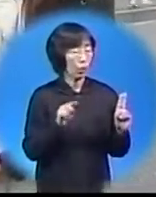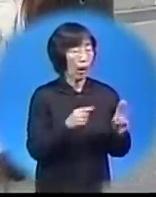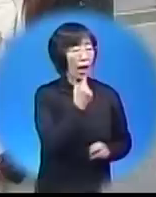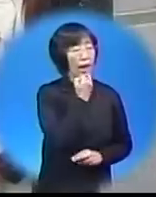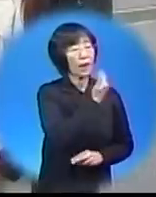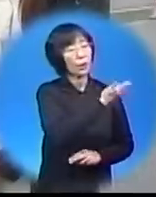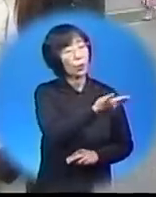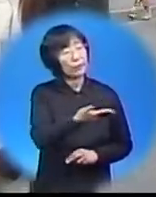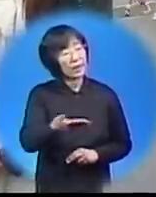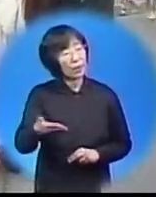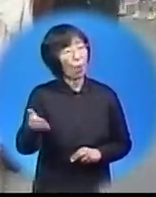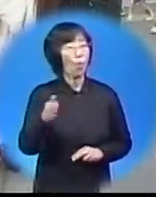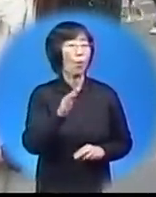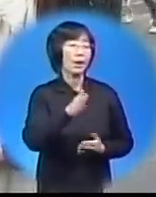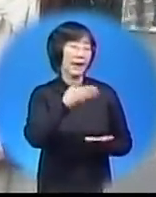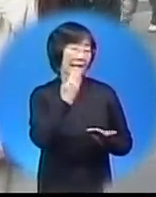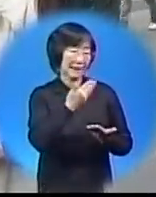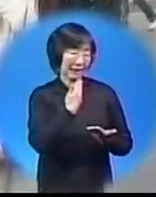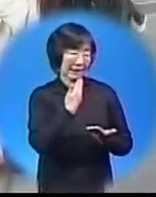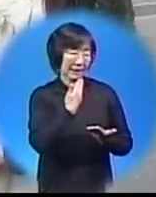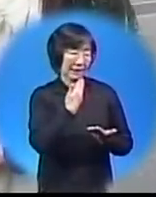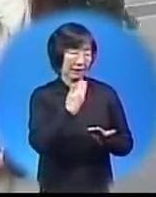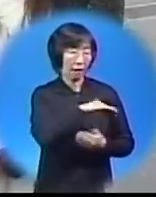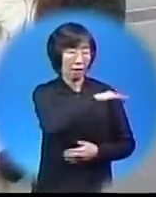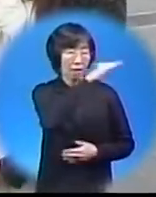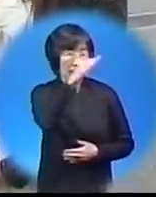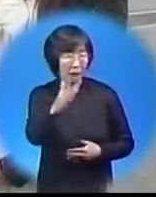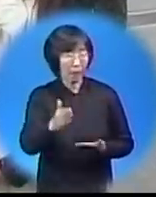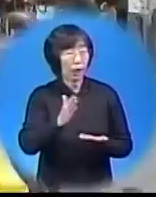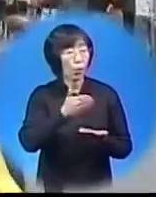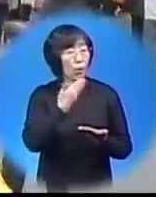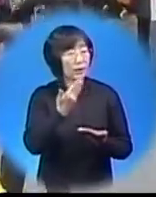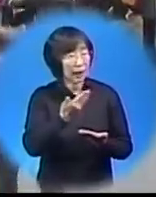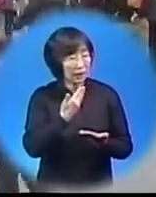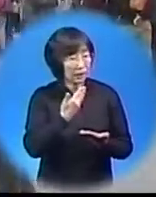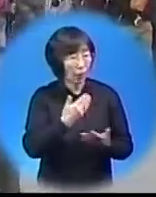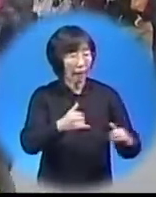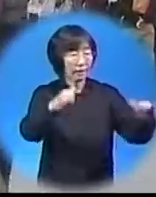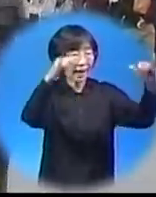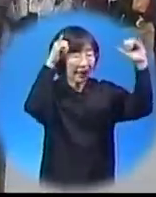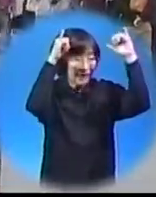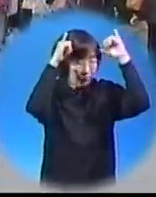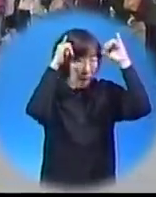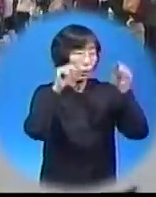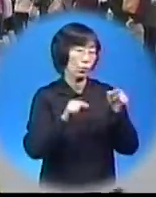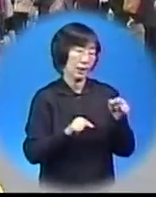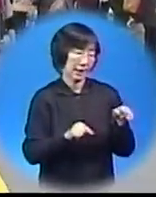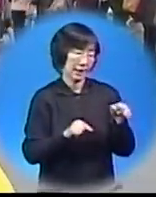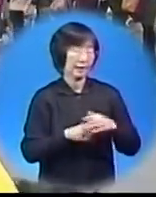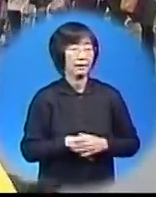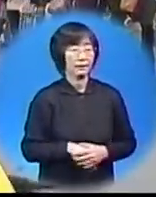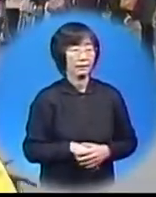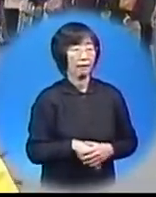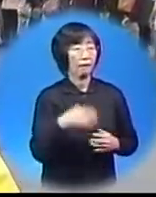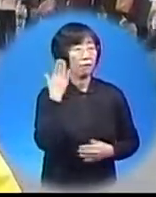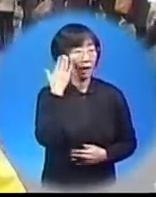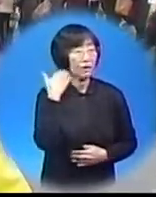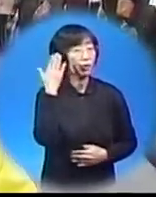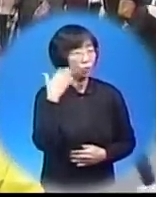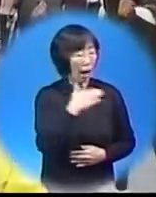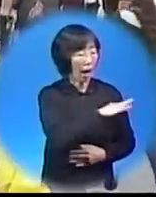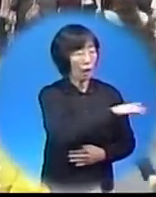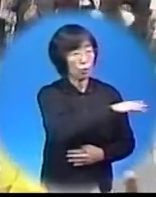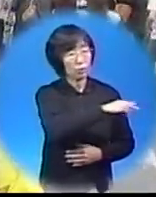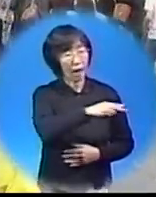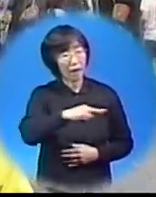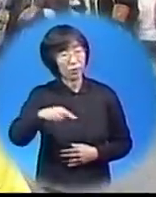から山の幸として田島牛というね、はい、夏は海水浴場がね、7つございますし、